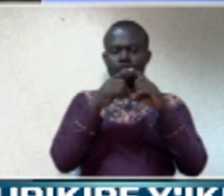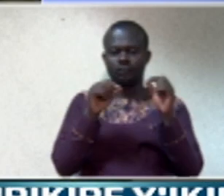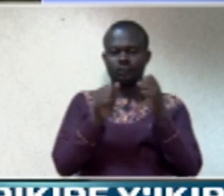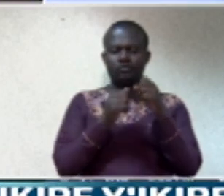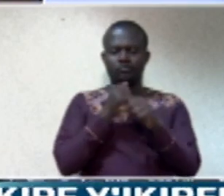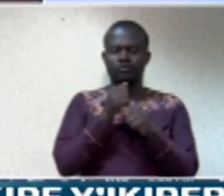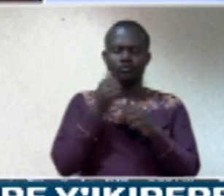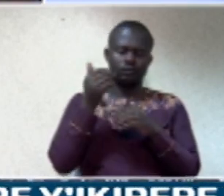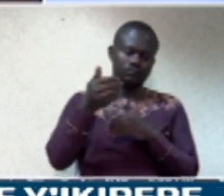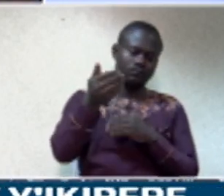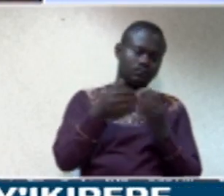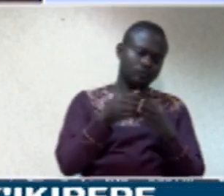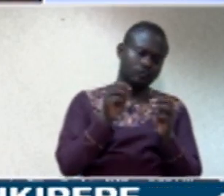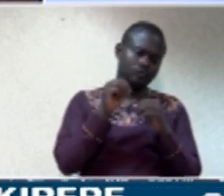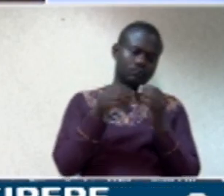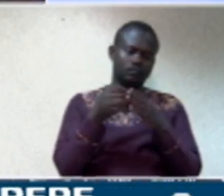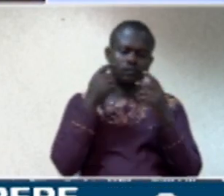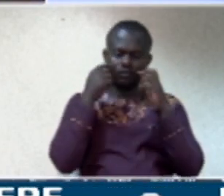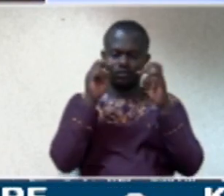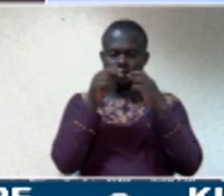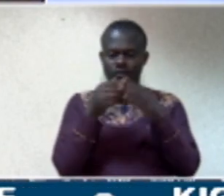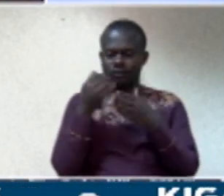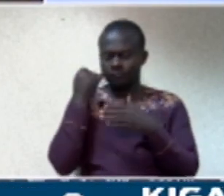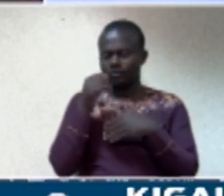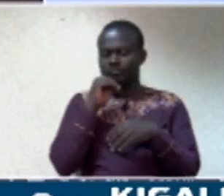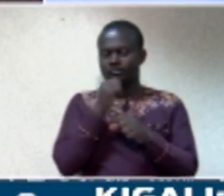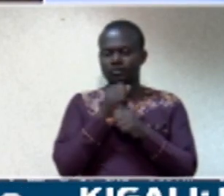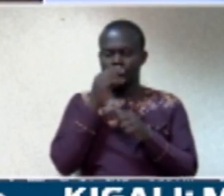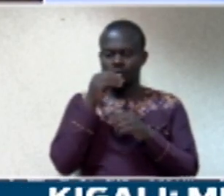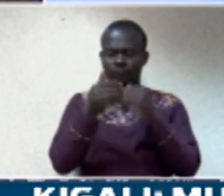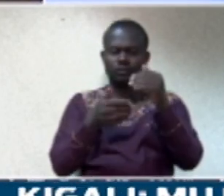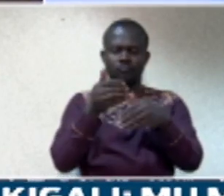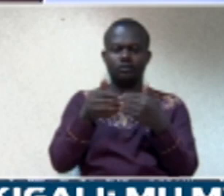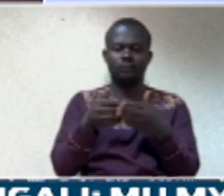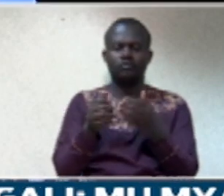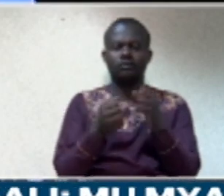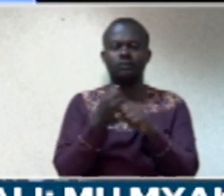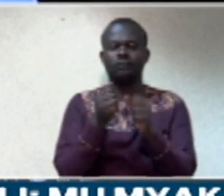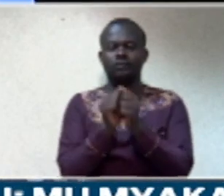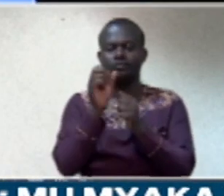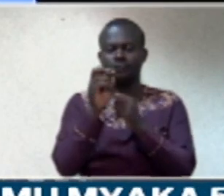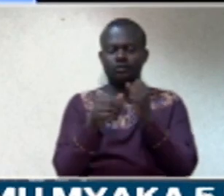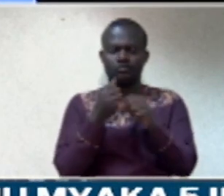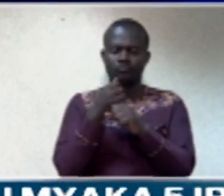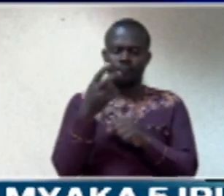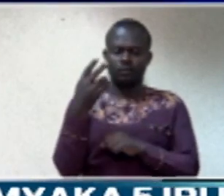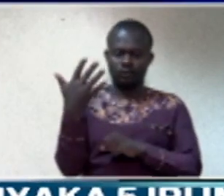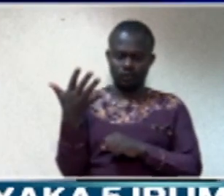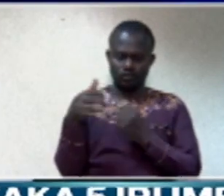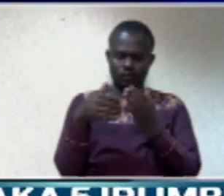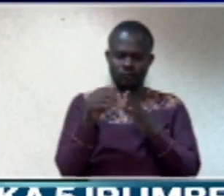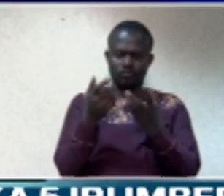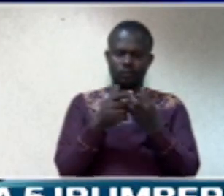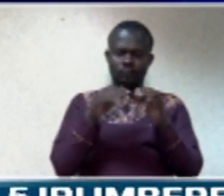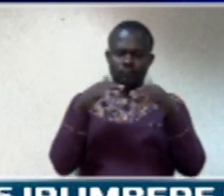imyaka ikurikirana abadepite baravugaga bate se imyaka nitutavuga ikurikirana ya myaka 15 cyangwa 25 turi kuvuga izabazwa